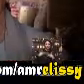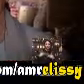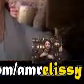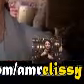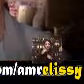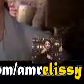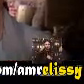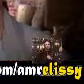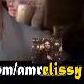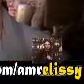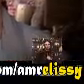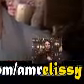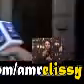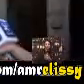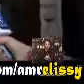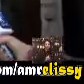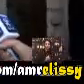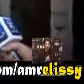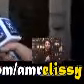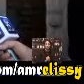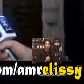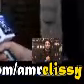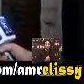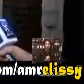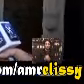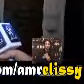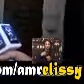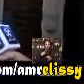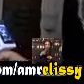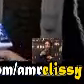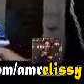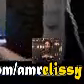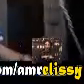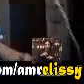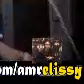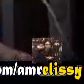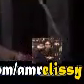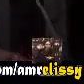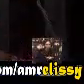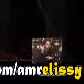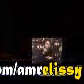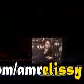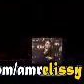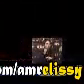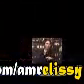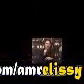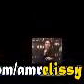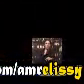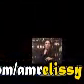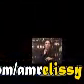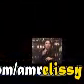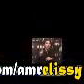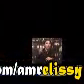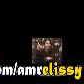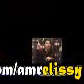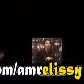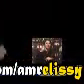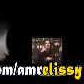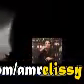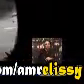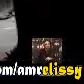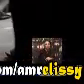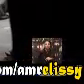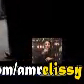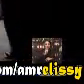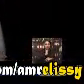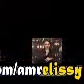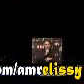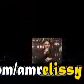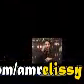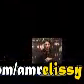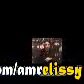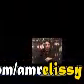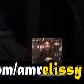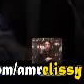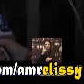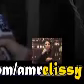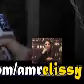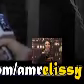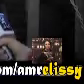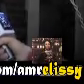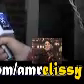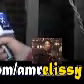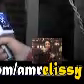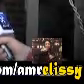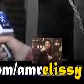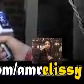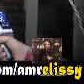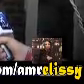يعفى عنهم ويسهل لهم. أنا كنت فعلا محتاج الحالة دي حياتي من صهاد، وأشكر واحد من الناس وأشكركم كلكم